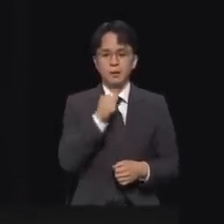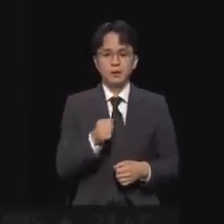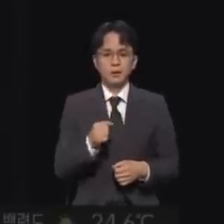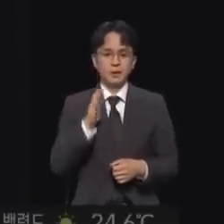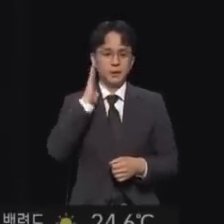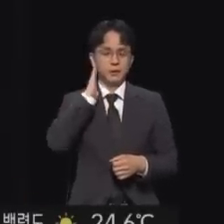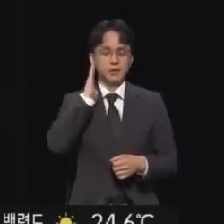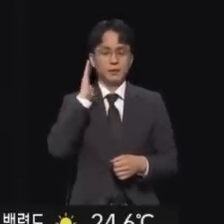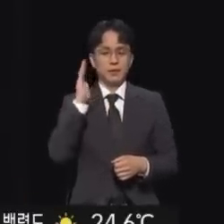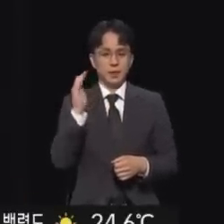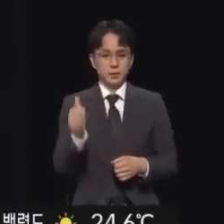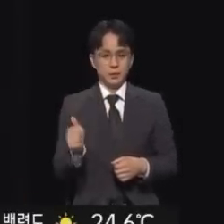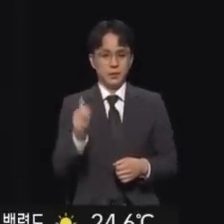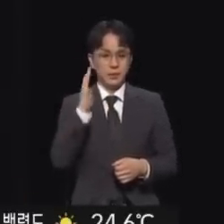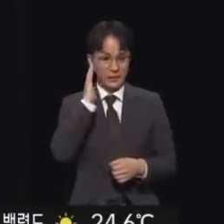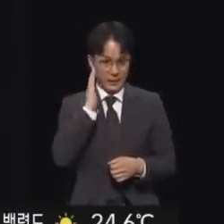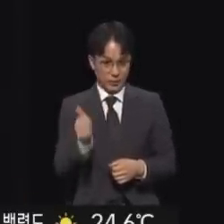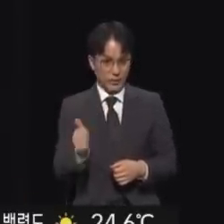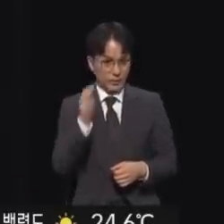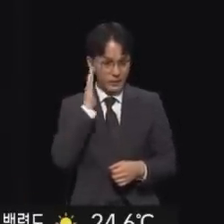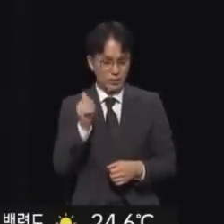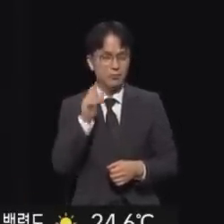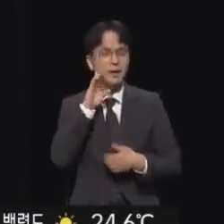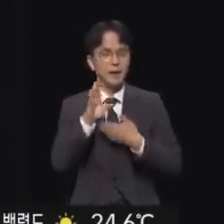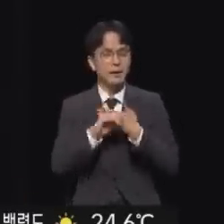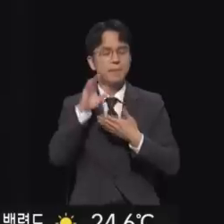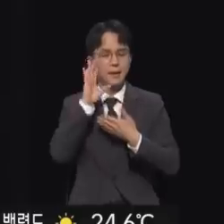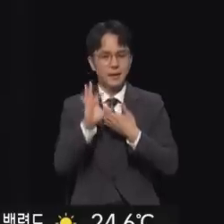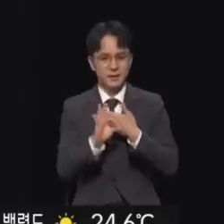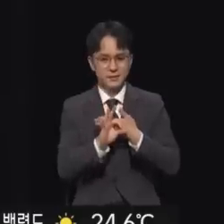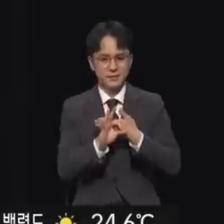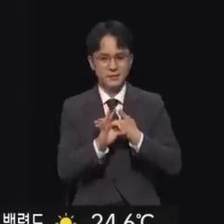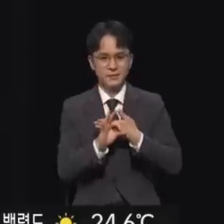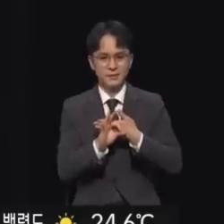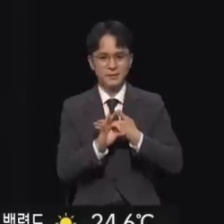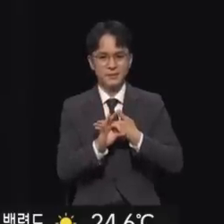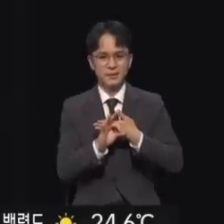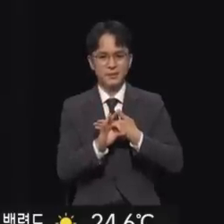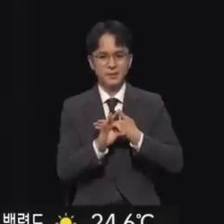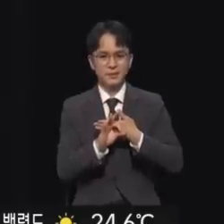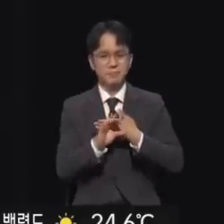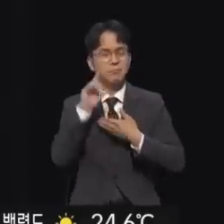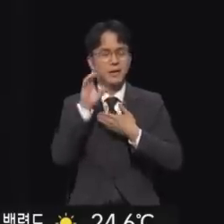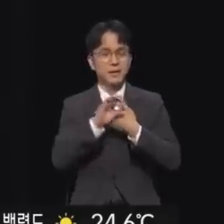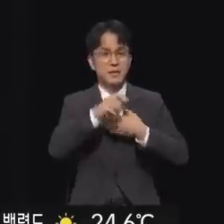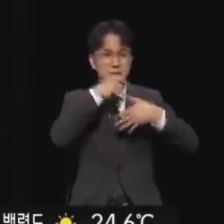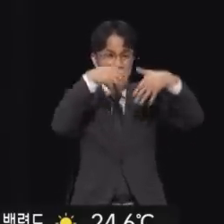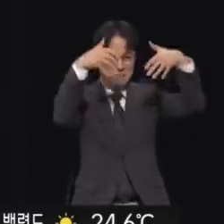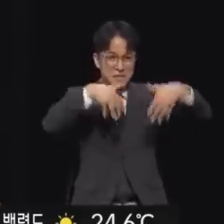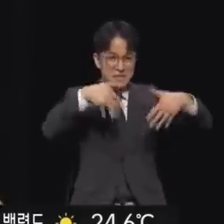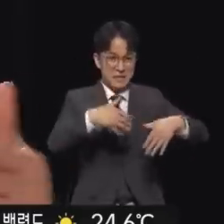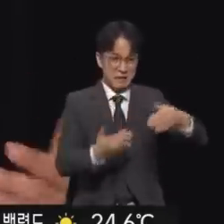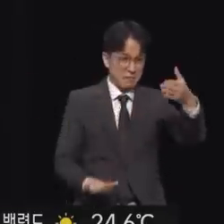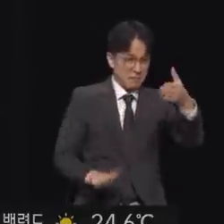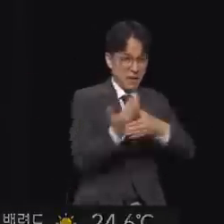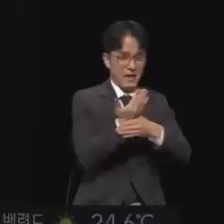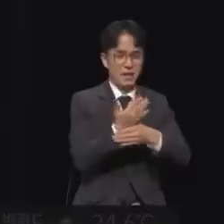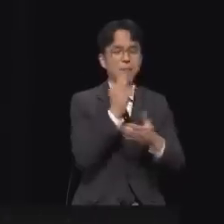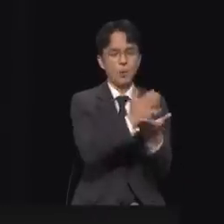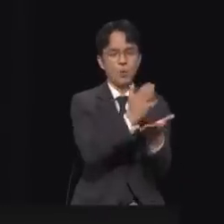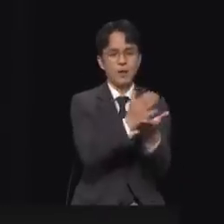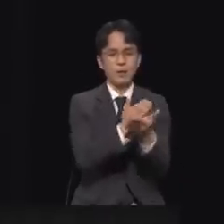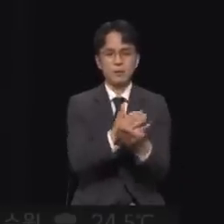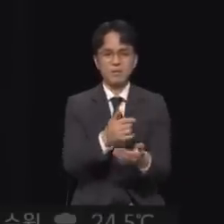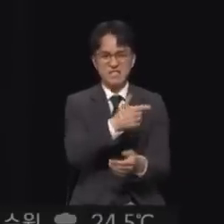주는 것도 중요하다고 했는데 만약에 만약에 실질적으로 뭔가 중요한 결정을 해야되는 상황이 있어요 더 물난리가 더 크게 나서